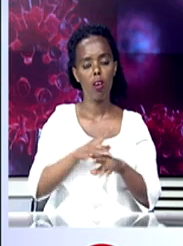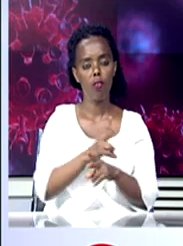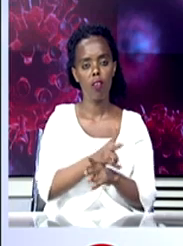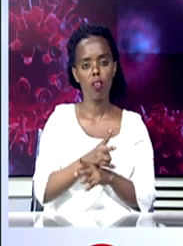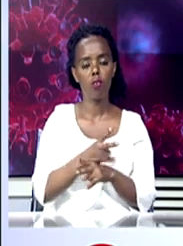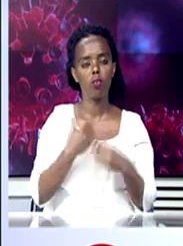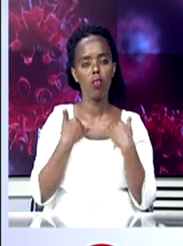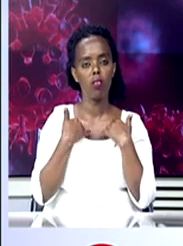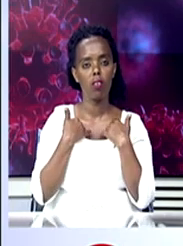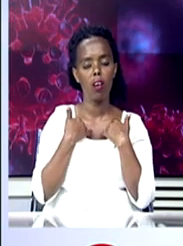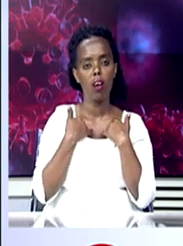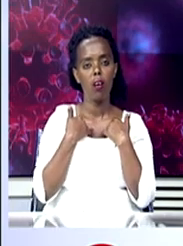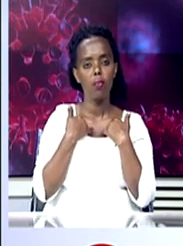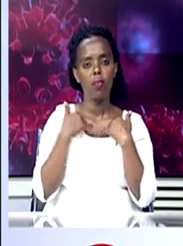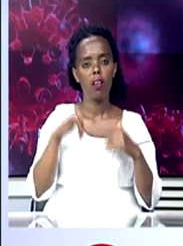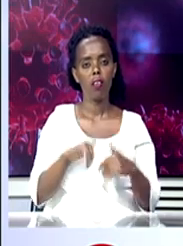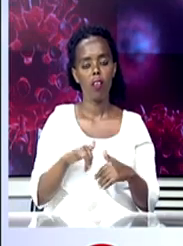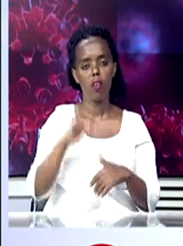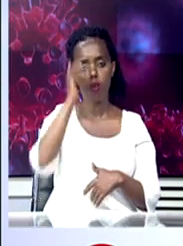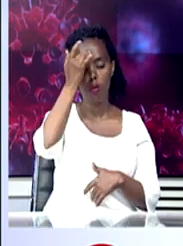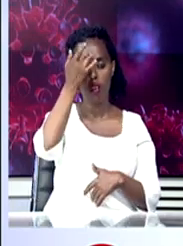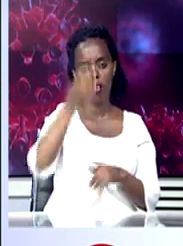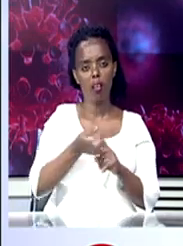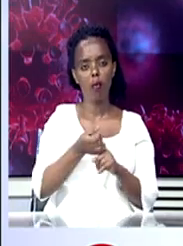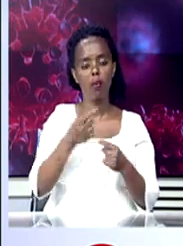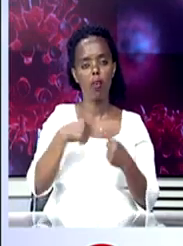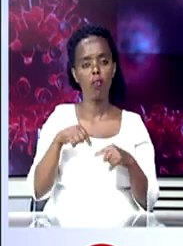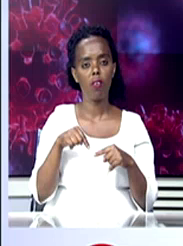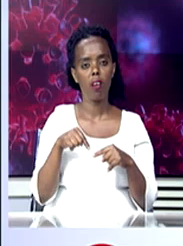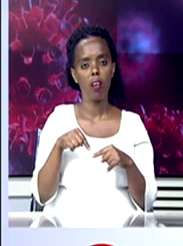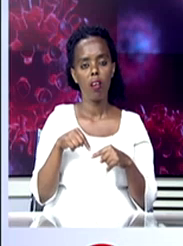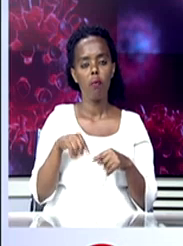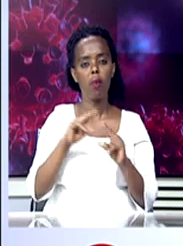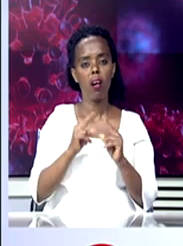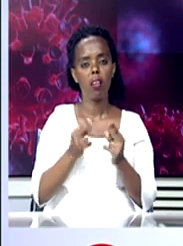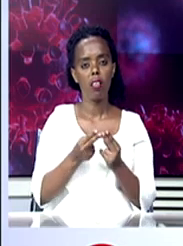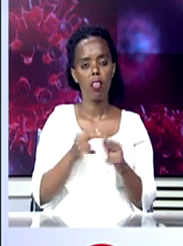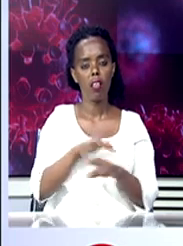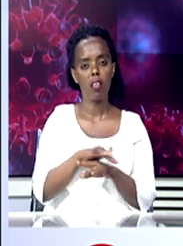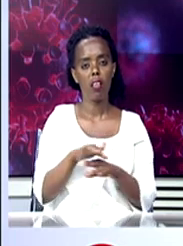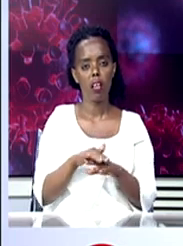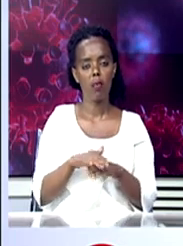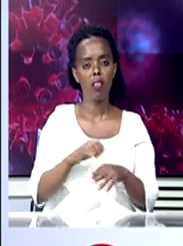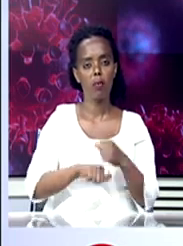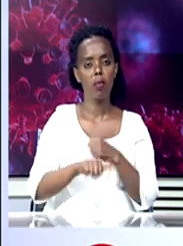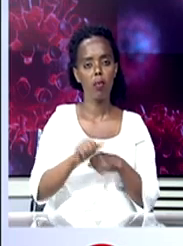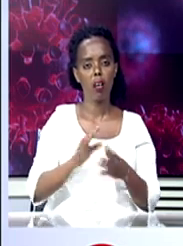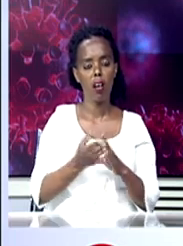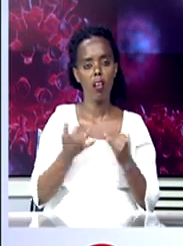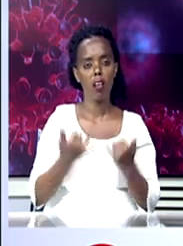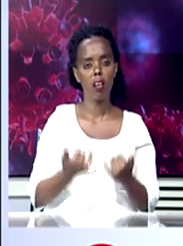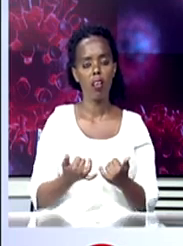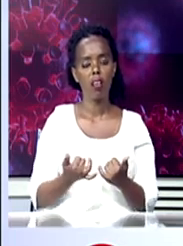gochu qabna because ana sitti okkuba kanaan qabame gale maatinille manatti miidhamuun qabu waan ta'eef haala